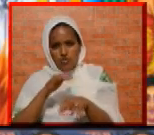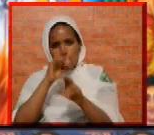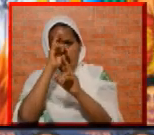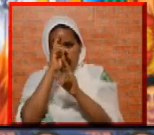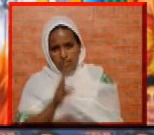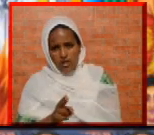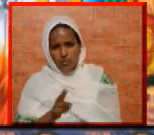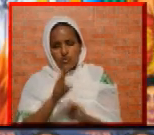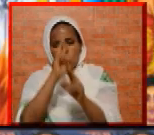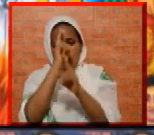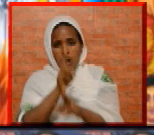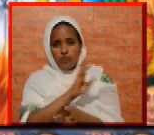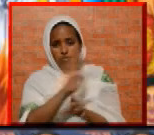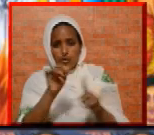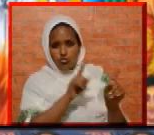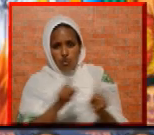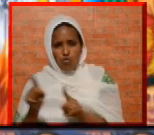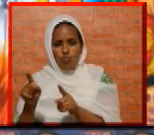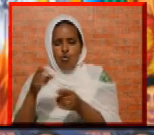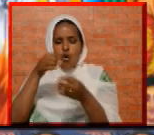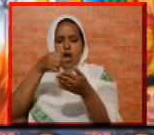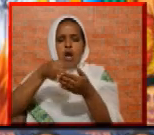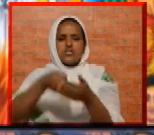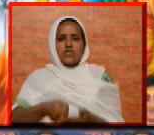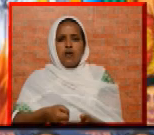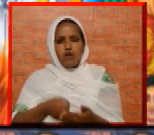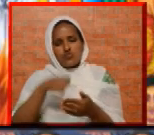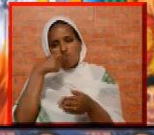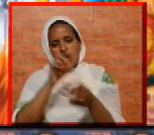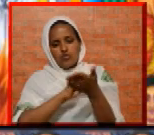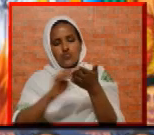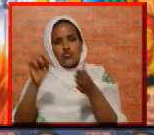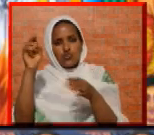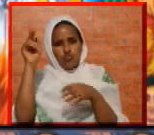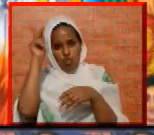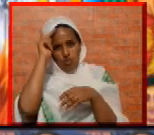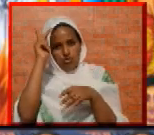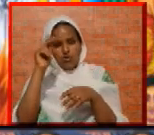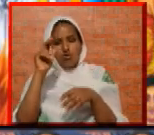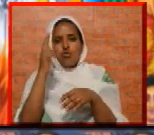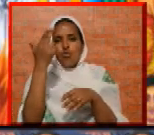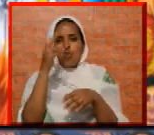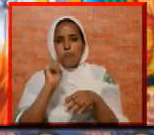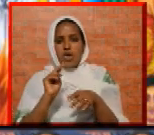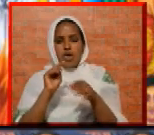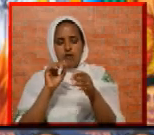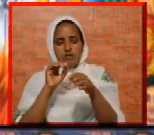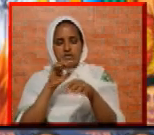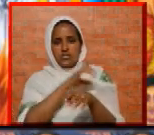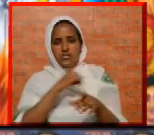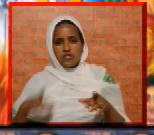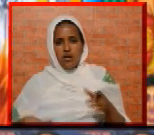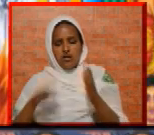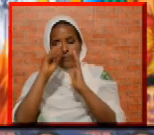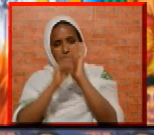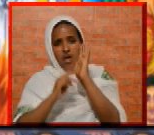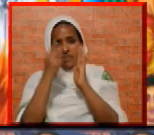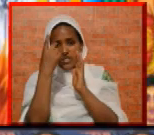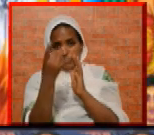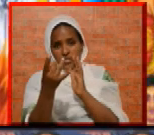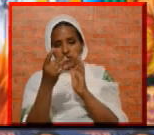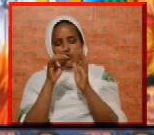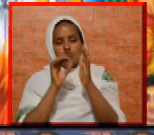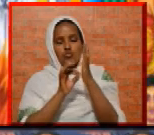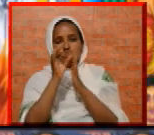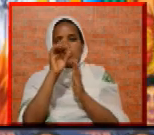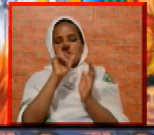የጠራቸውን አከበራቸው ያከበራቸውን ደግሞ አጸደቃቸው ይላል ቅዱስ ጳውሎስ ለሮሜ ክርስቲያኖች በጻፈው መልእክቱ ምዕራፍ